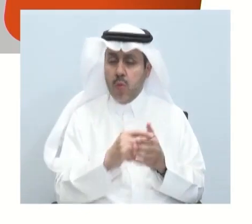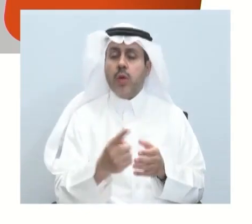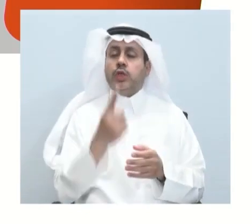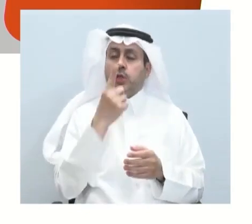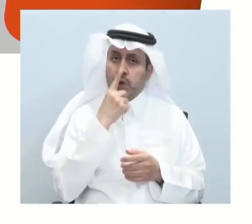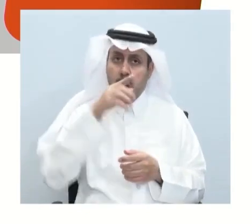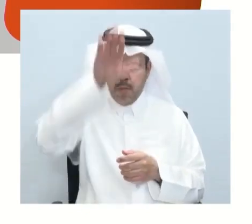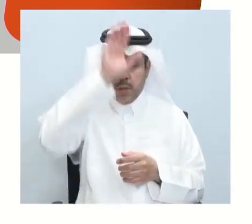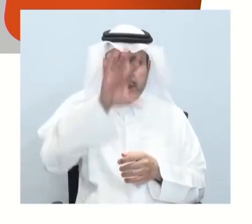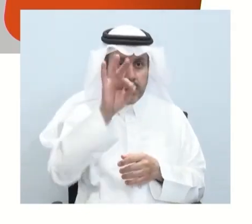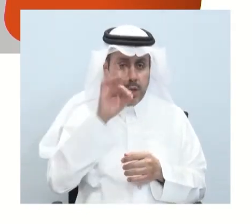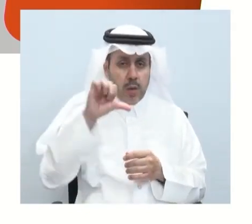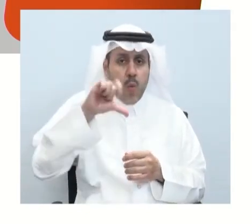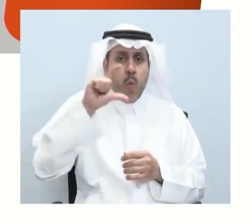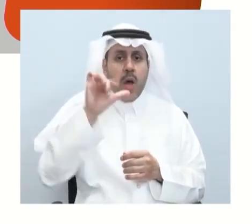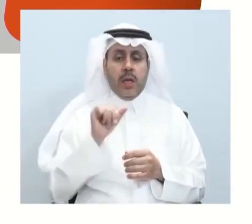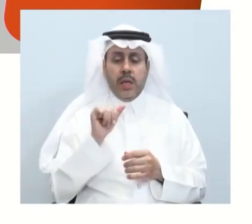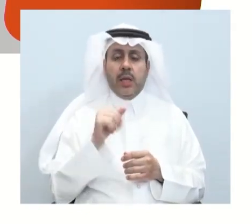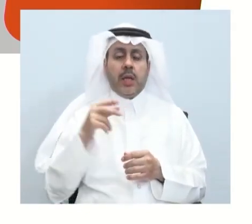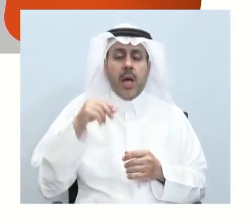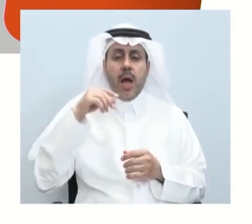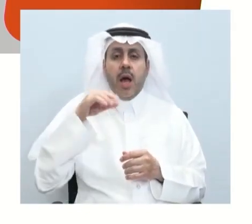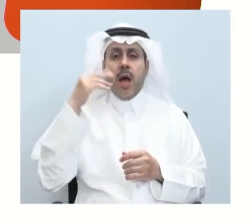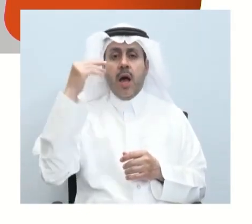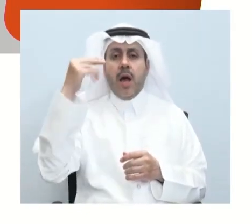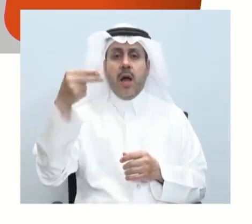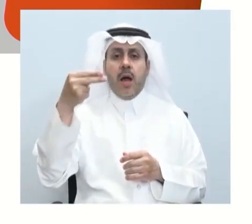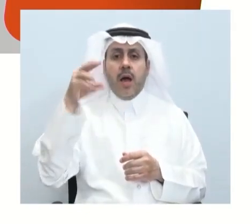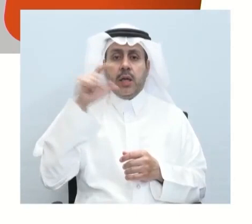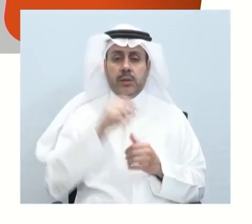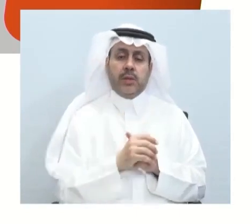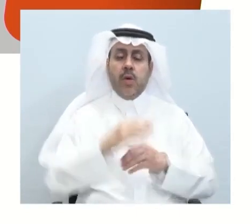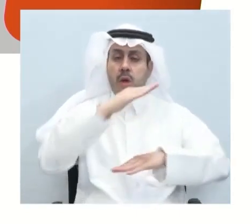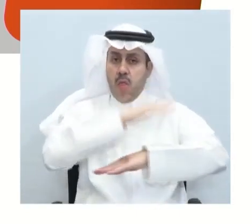واختيار ولي العهد وفقا لنظام هيئه